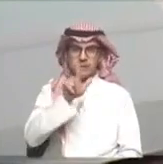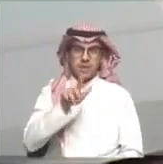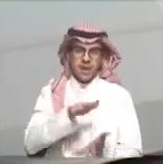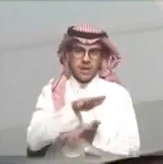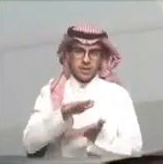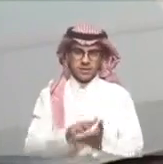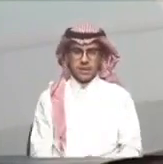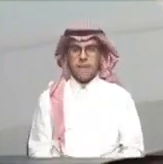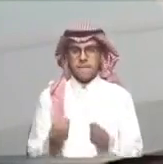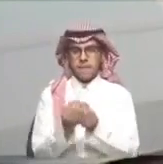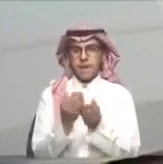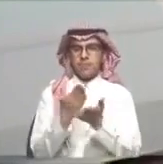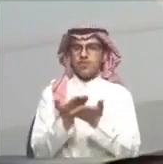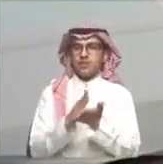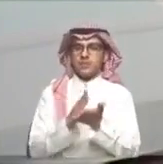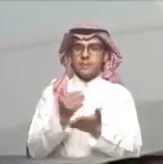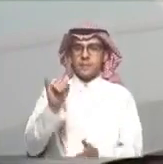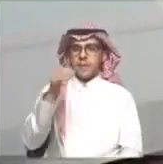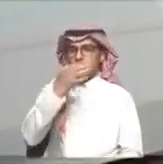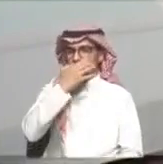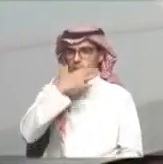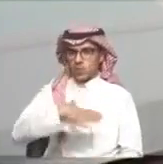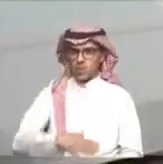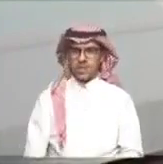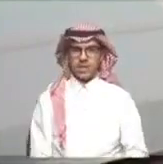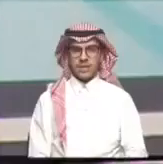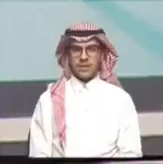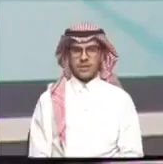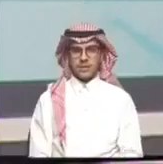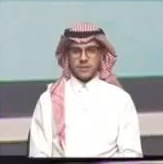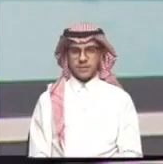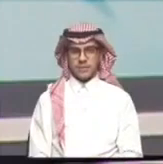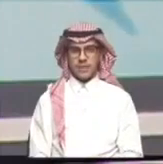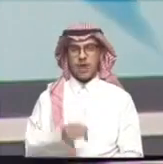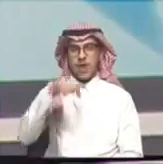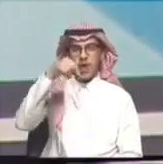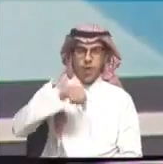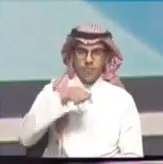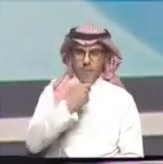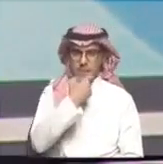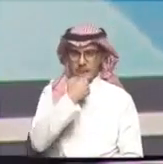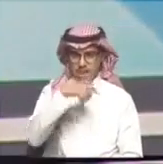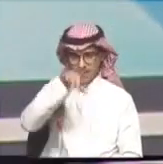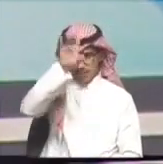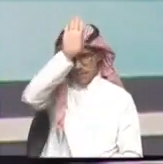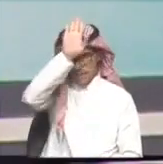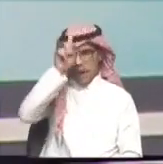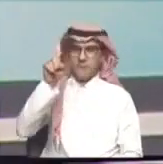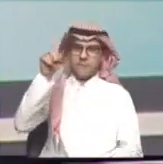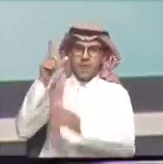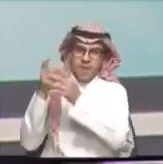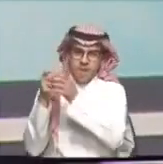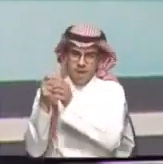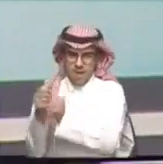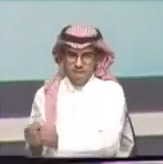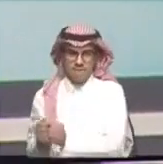نشرة الأخبار، ويصحبنا في لغة الإشارة الزميل محمد الدوسري. رعى خادم الحرمين الشريفين الملك